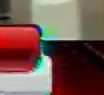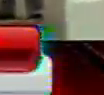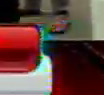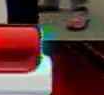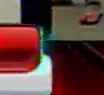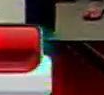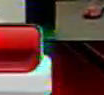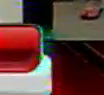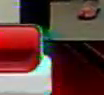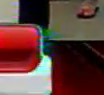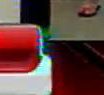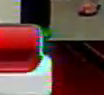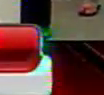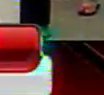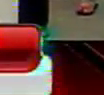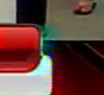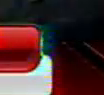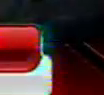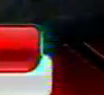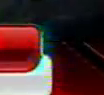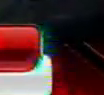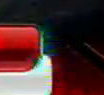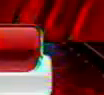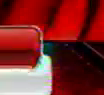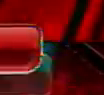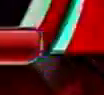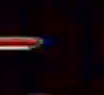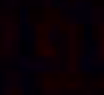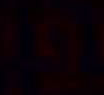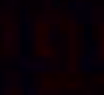Catuan bekalan air dijangka berakhir 30 April ini.